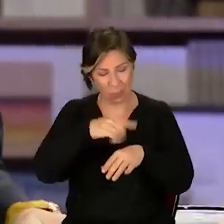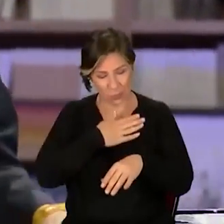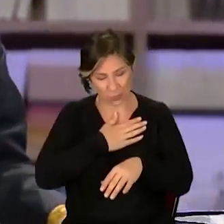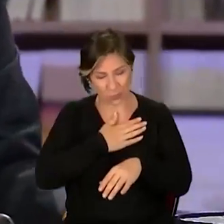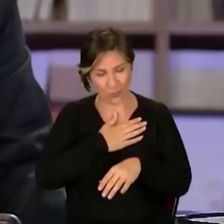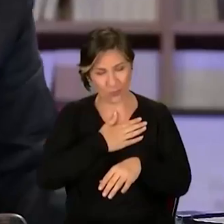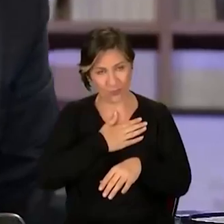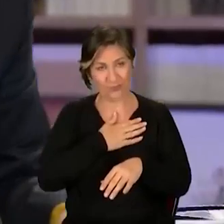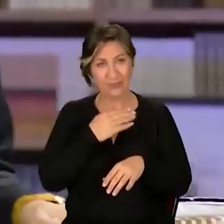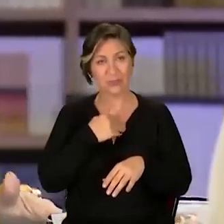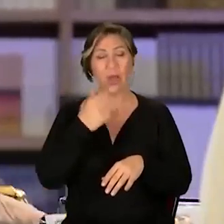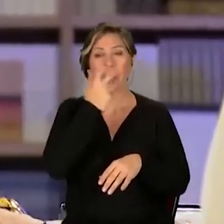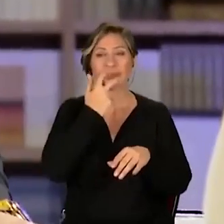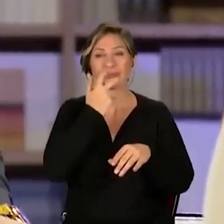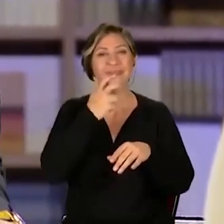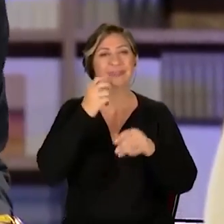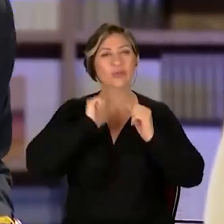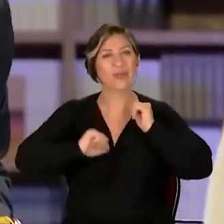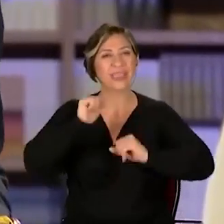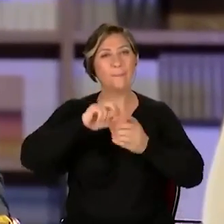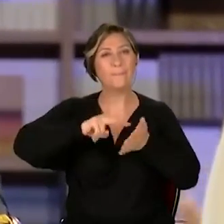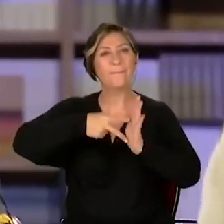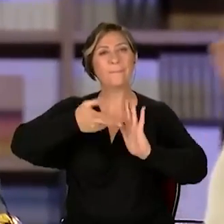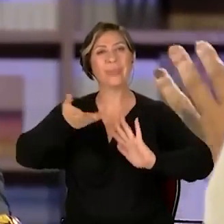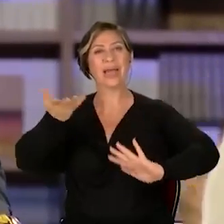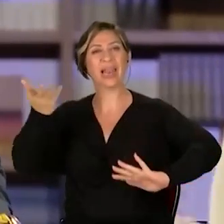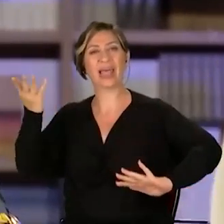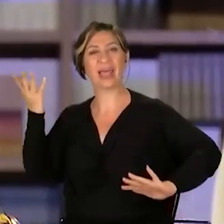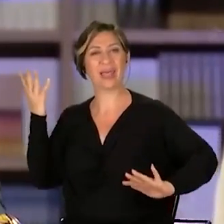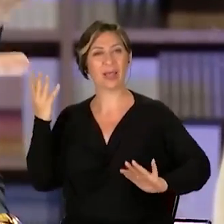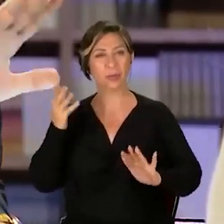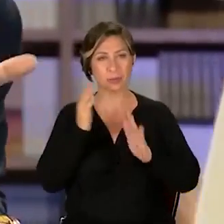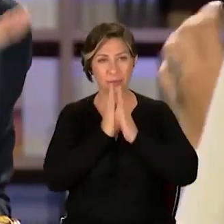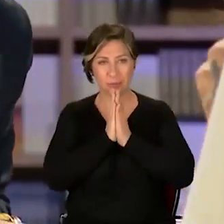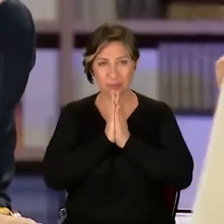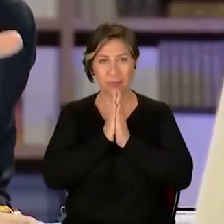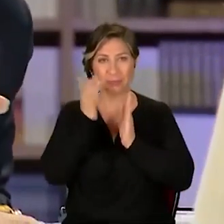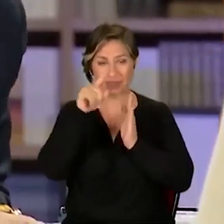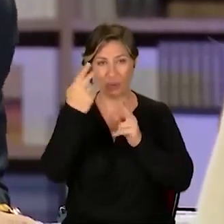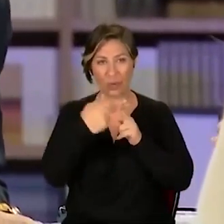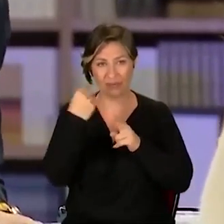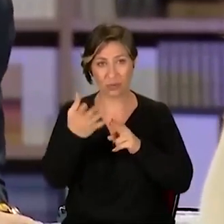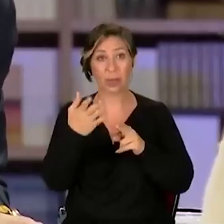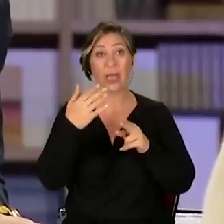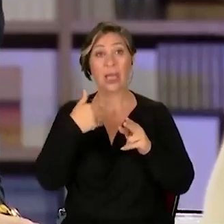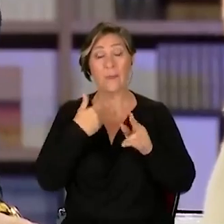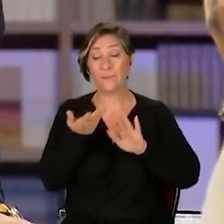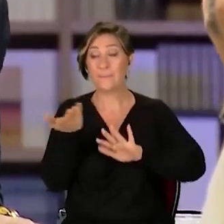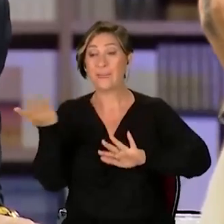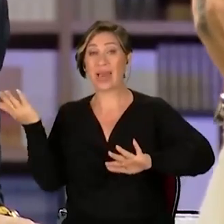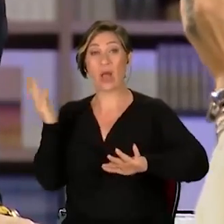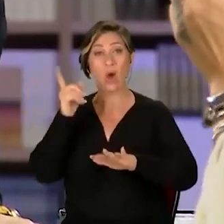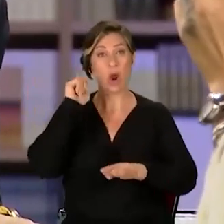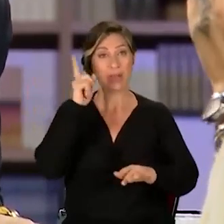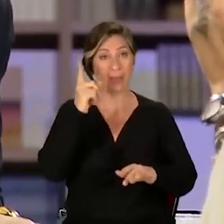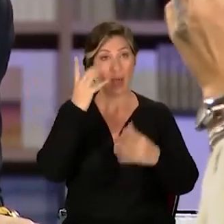bizim konservatuvarda aslında bale bölümü. Yok, onlarla hiçbir alakası yok ama. Hayır, ben başka bir örnek veriyorum. Hı-hı. Aslında bale bölümü